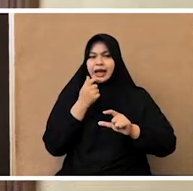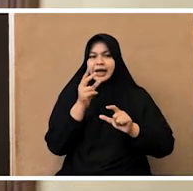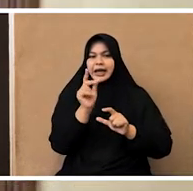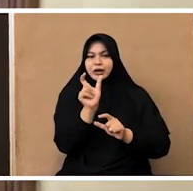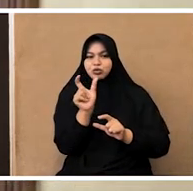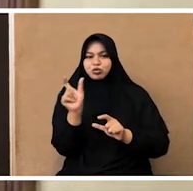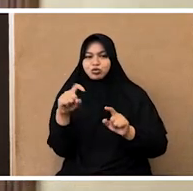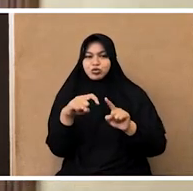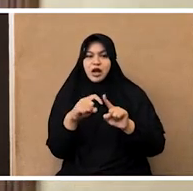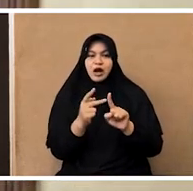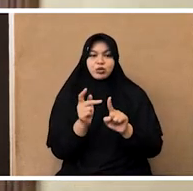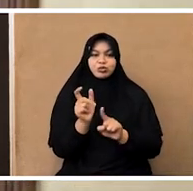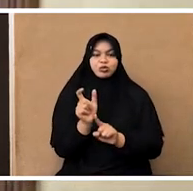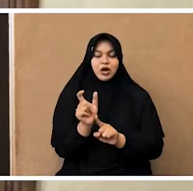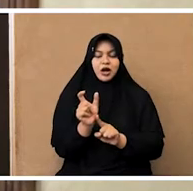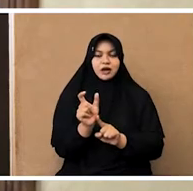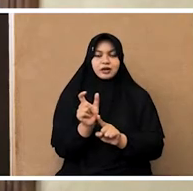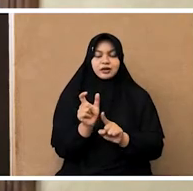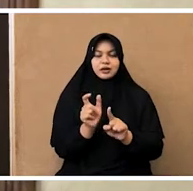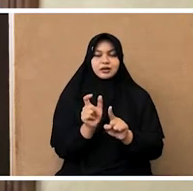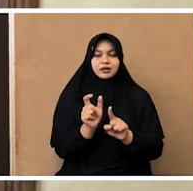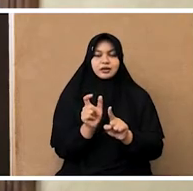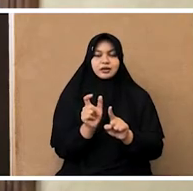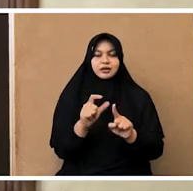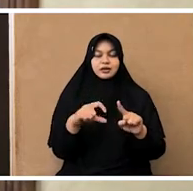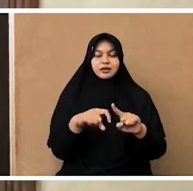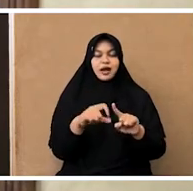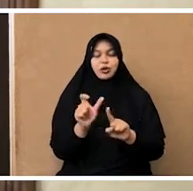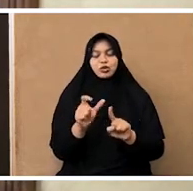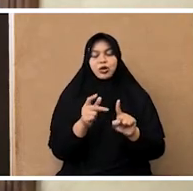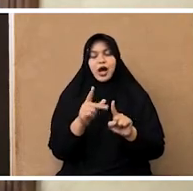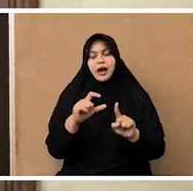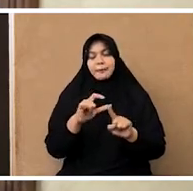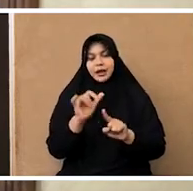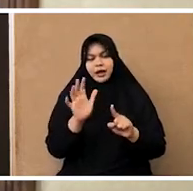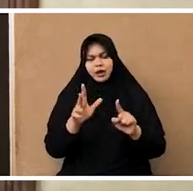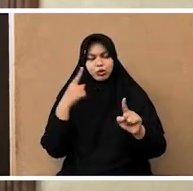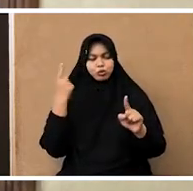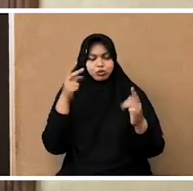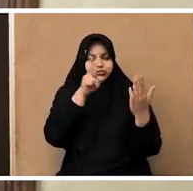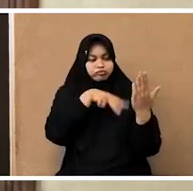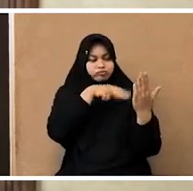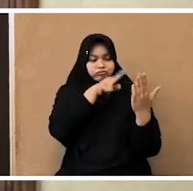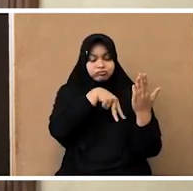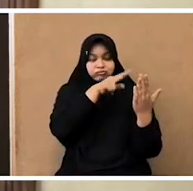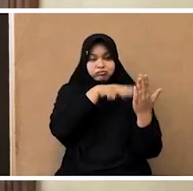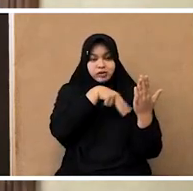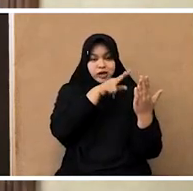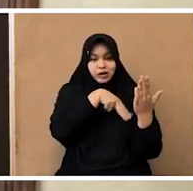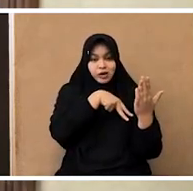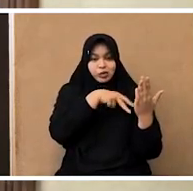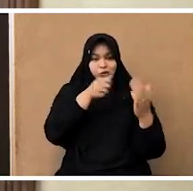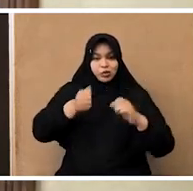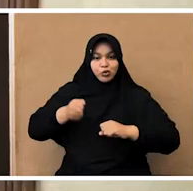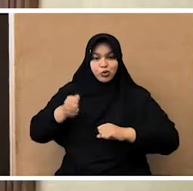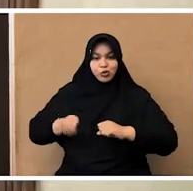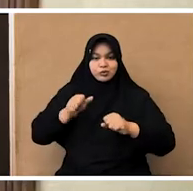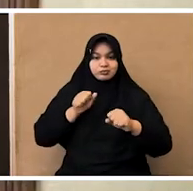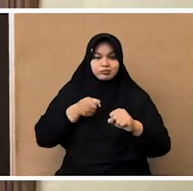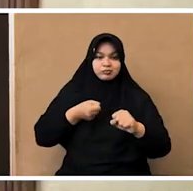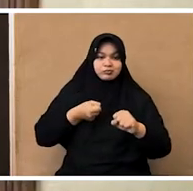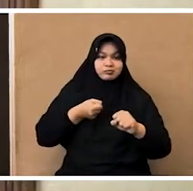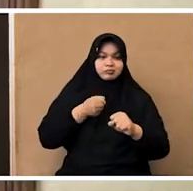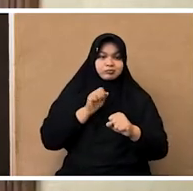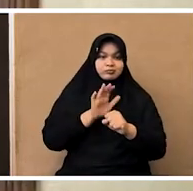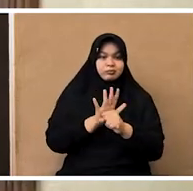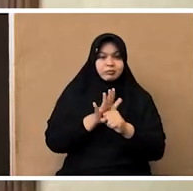ini secara umum kan kalau kita membaca hukum KUHP hukum pidana itu kan ada 4 setidaknya